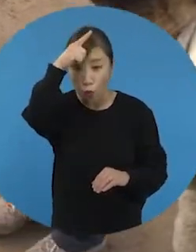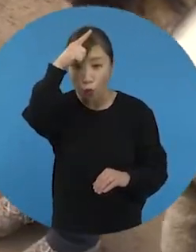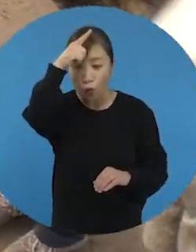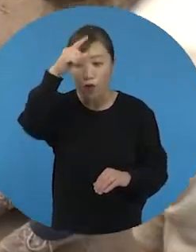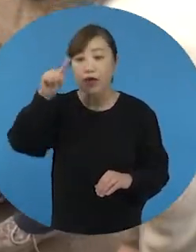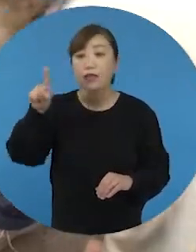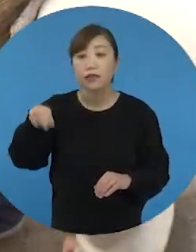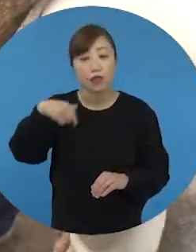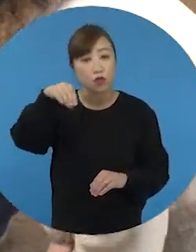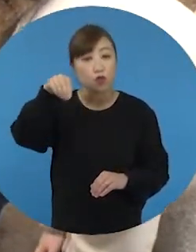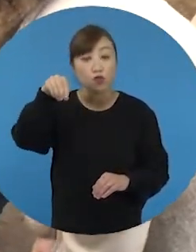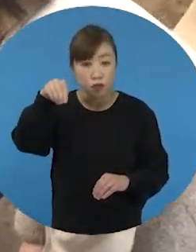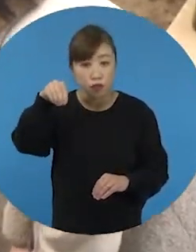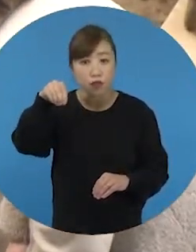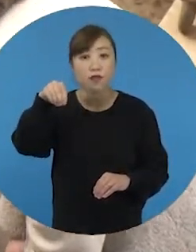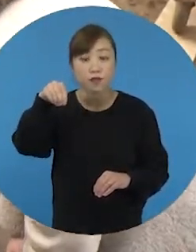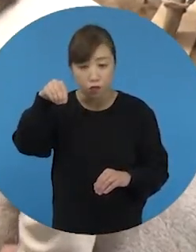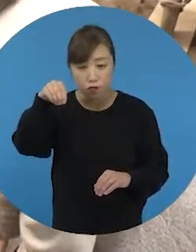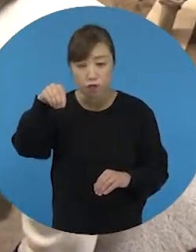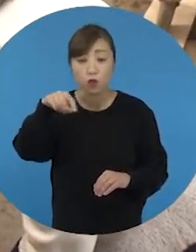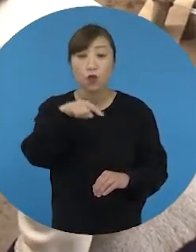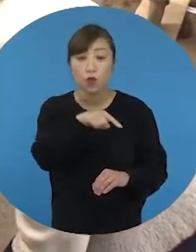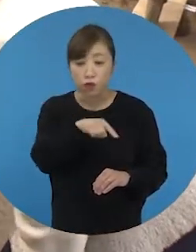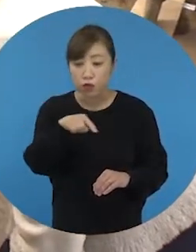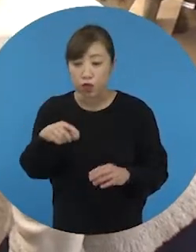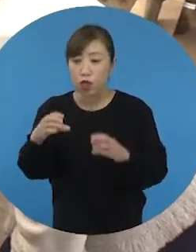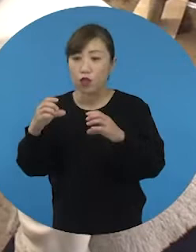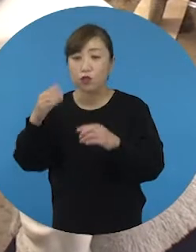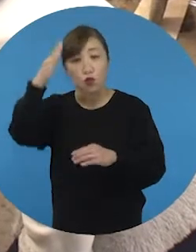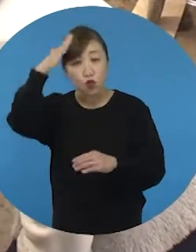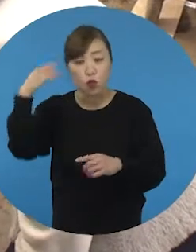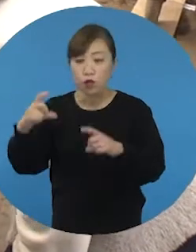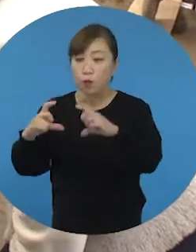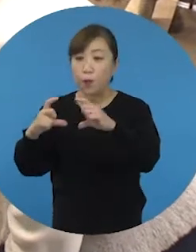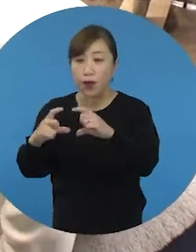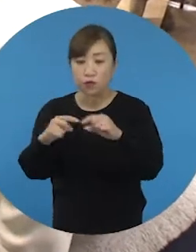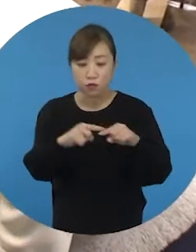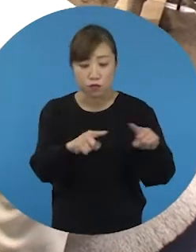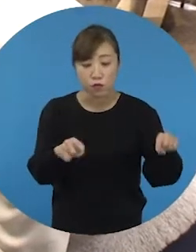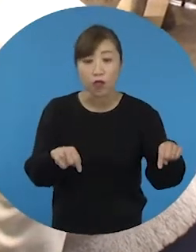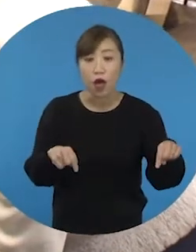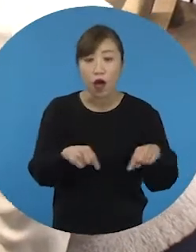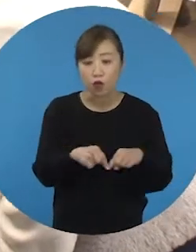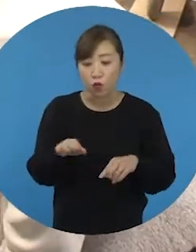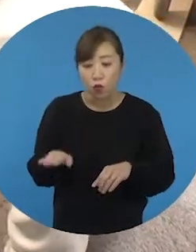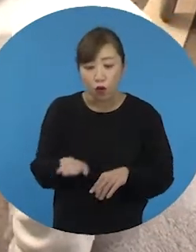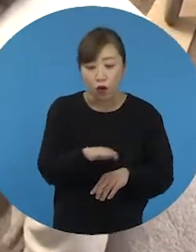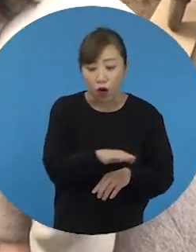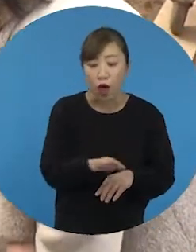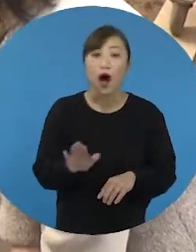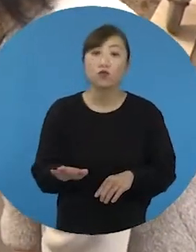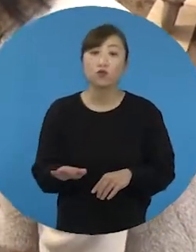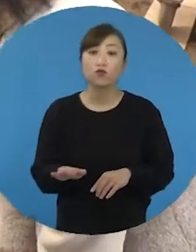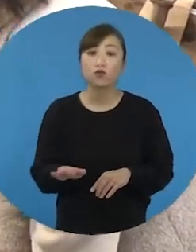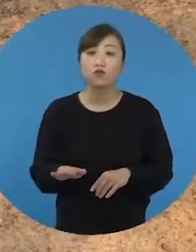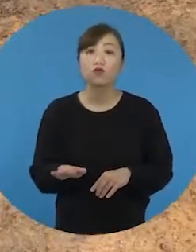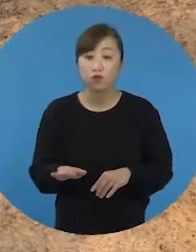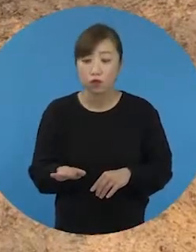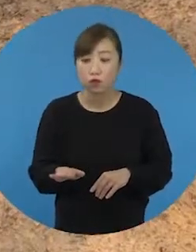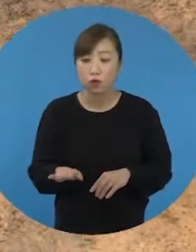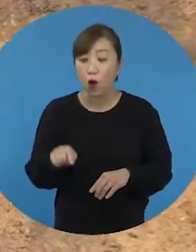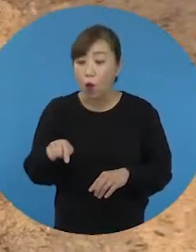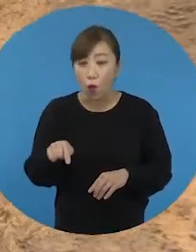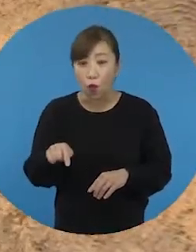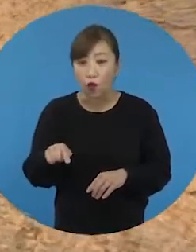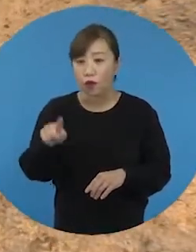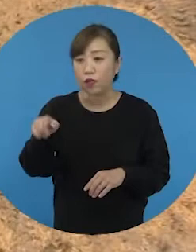自然の地となっております。でその中に黒い丸い形や四角い形があると思うんですが、それが人